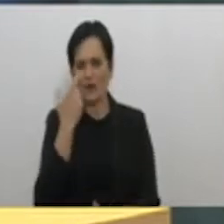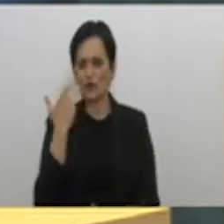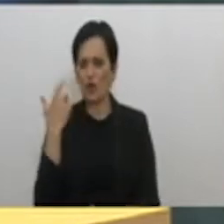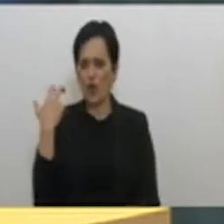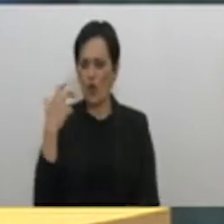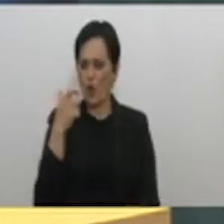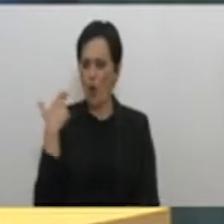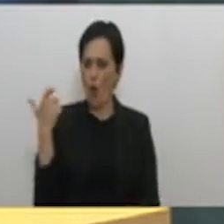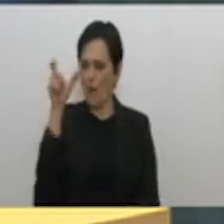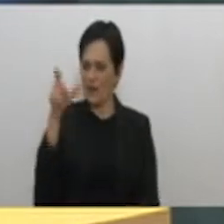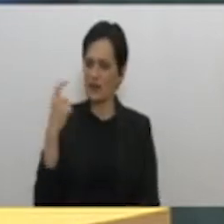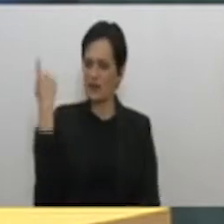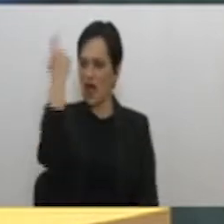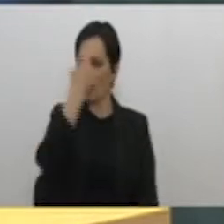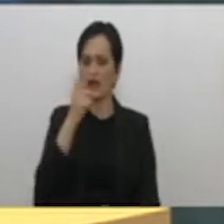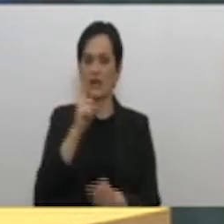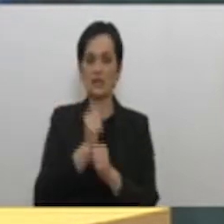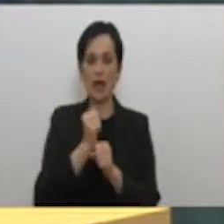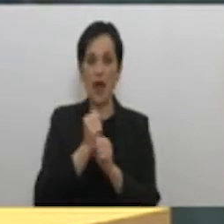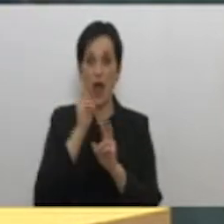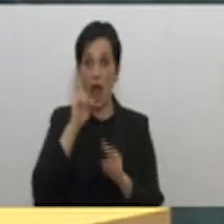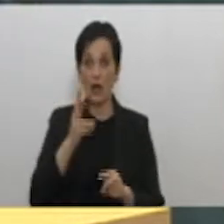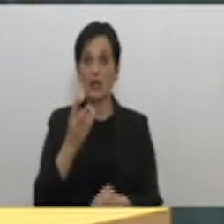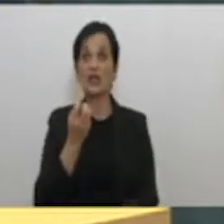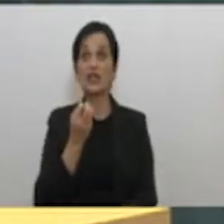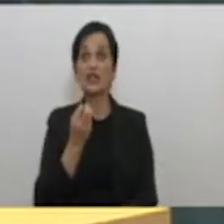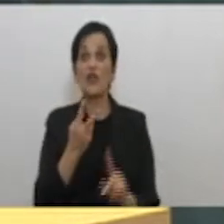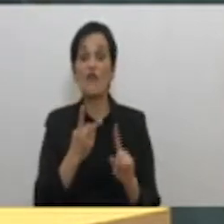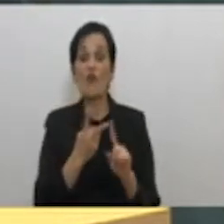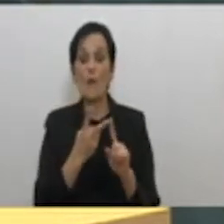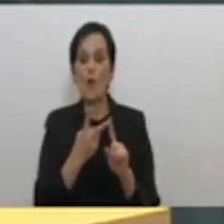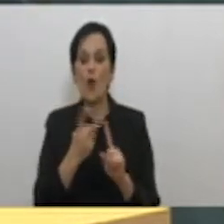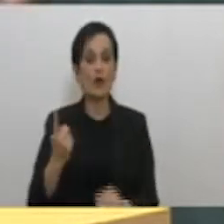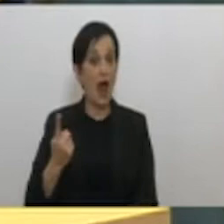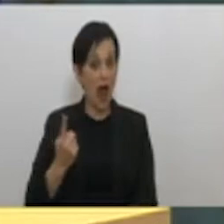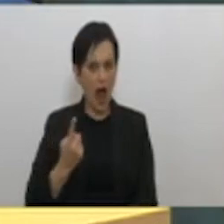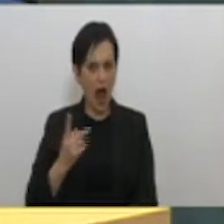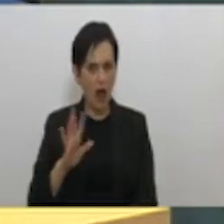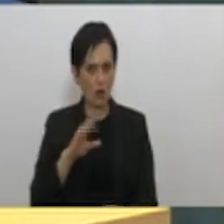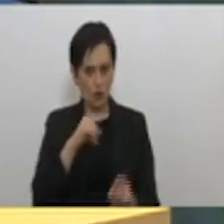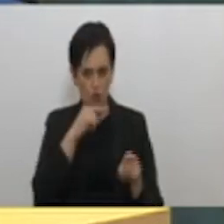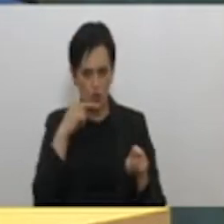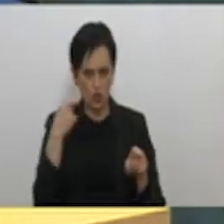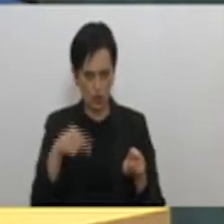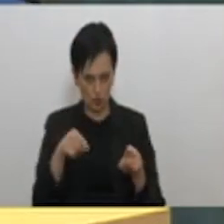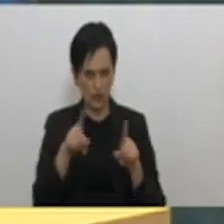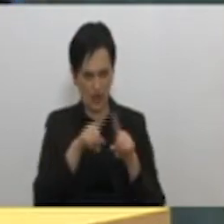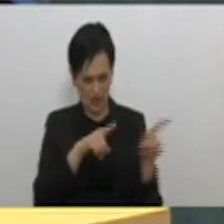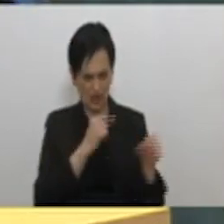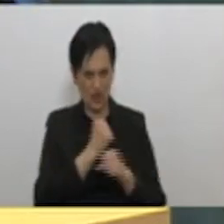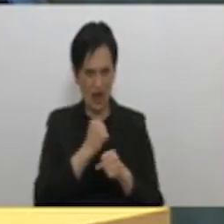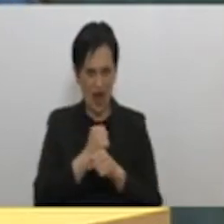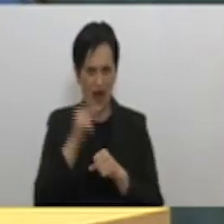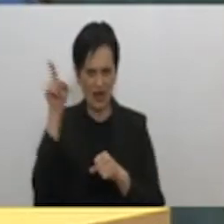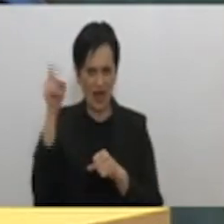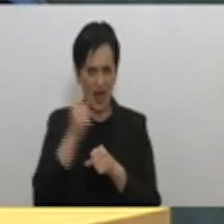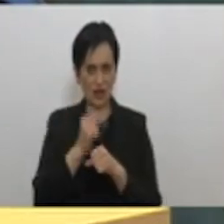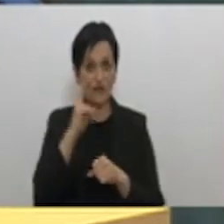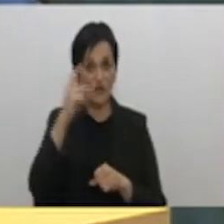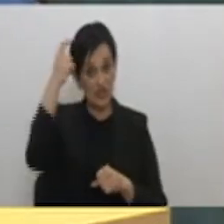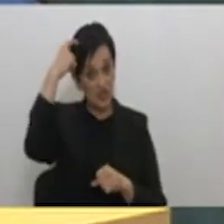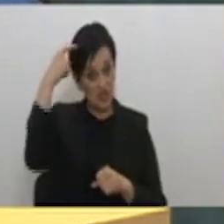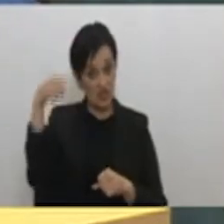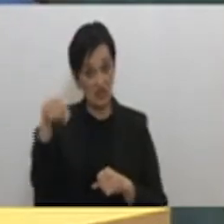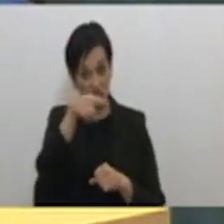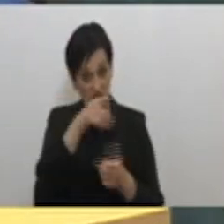razga aketem ca smaricis. Dar ide me orera, are lo de boditul ruset, ia mazga aketem, da i grazga aketem, vin mestu inși, tu e gigo,